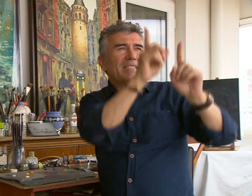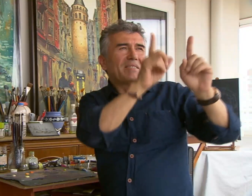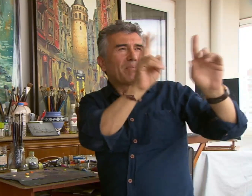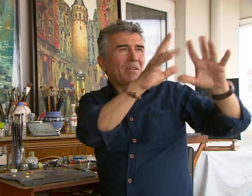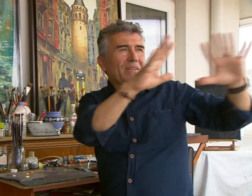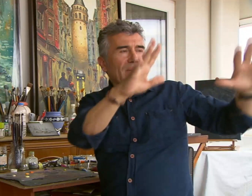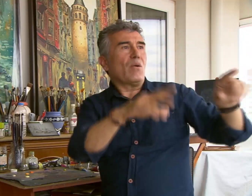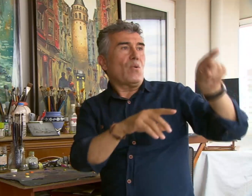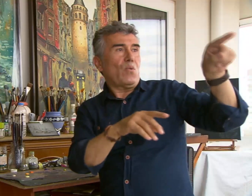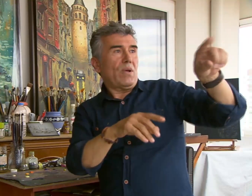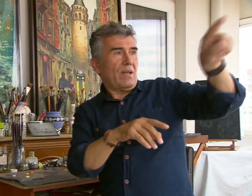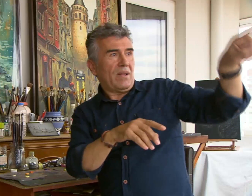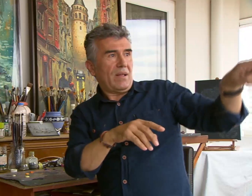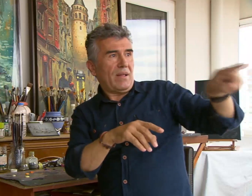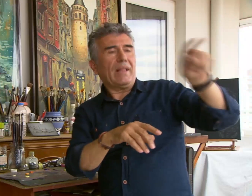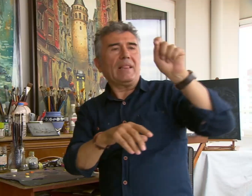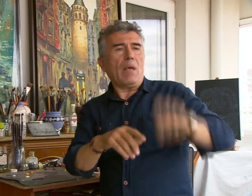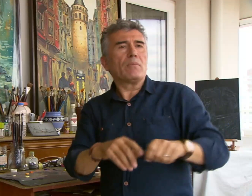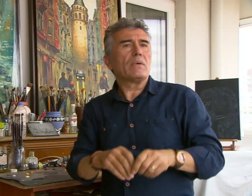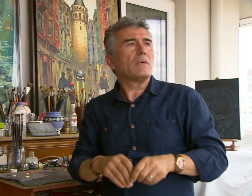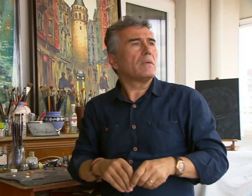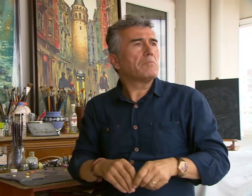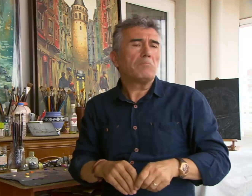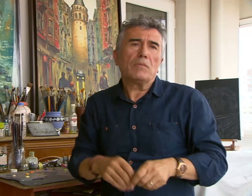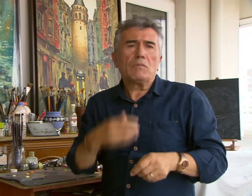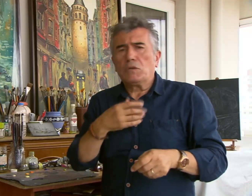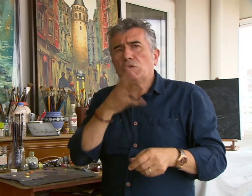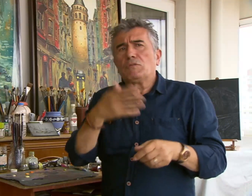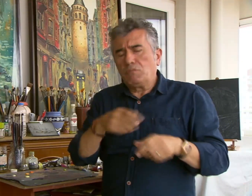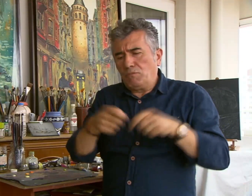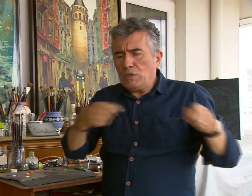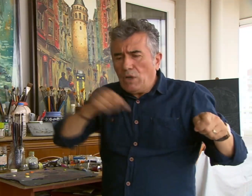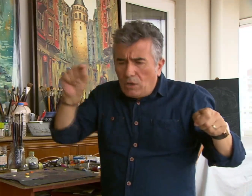Arkamızda işte camiler, minareler, işte